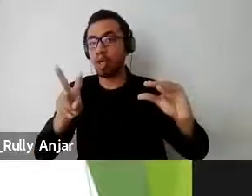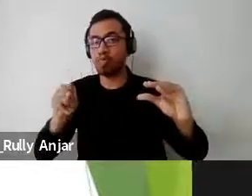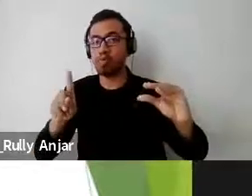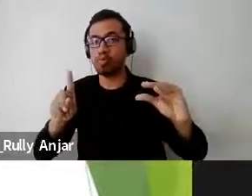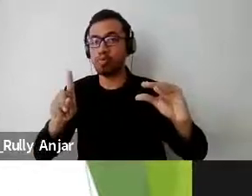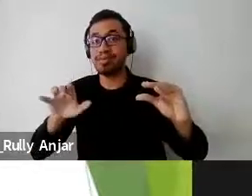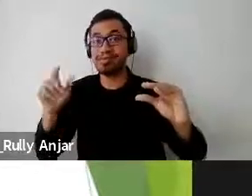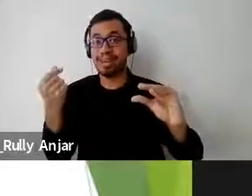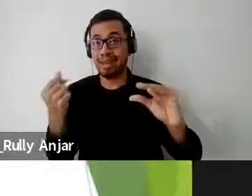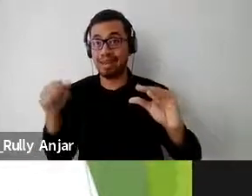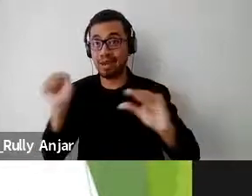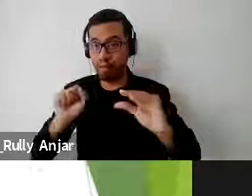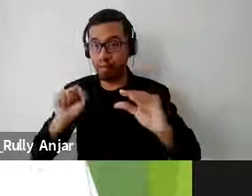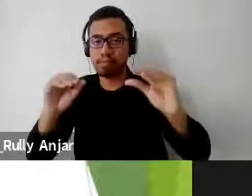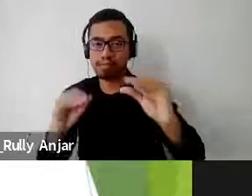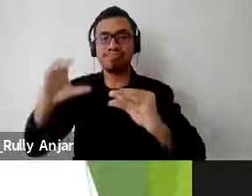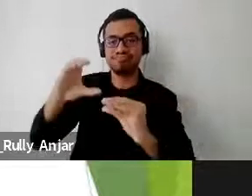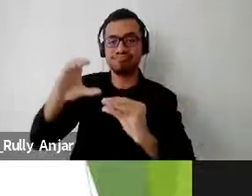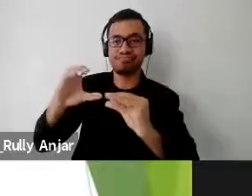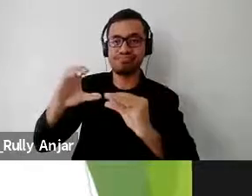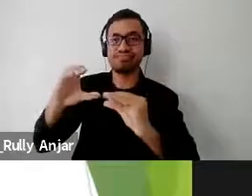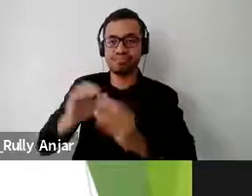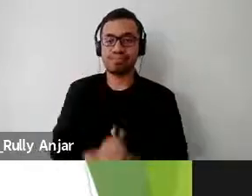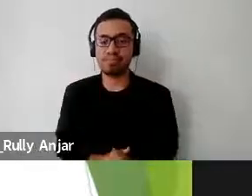PDP kita sekarang ini adalah